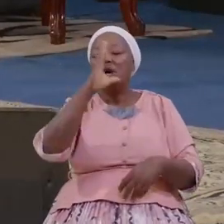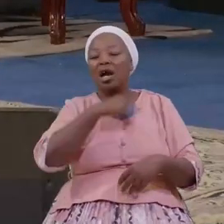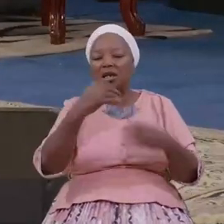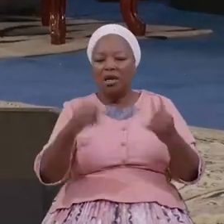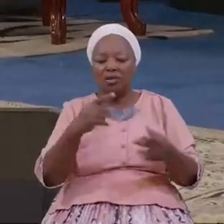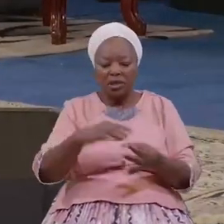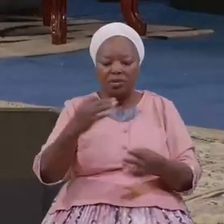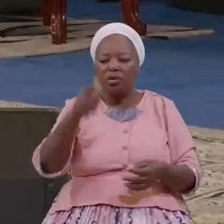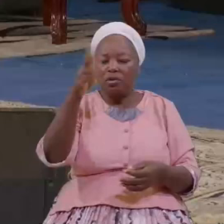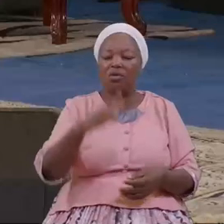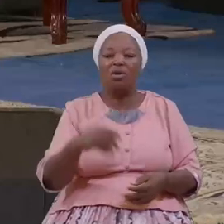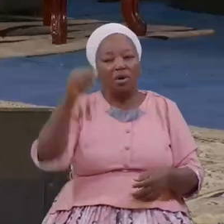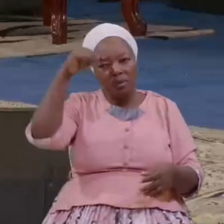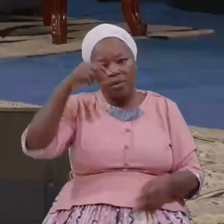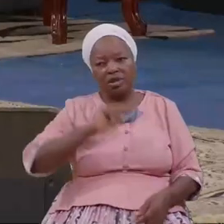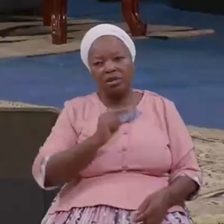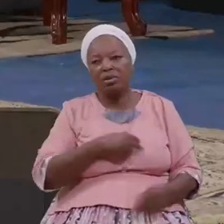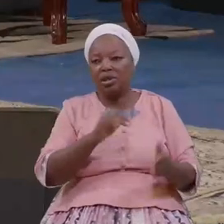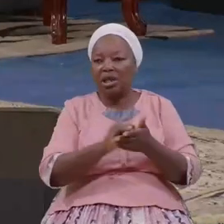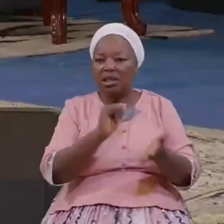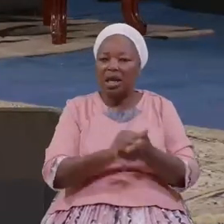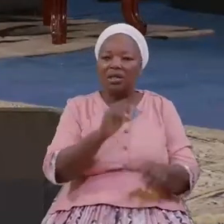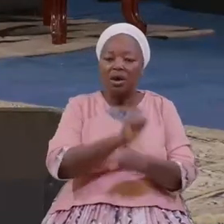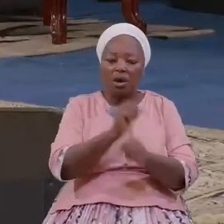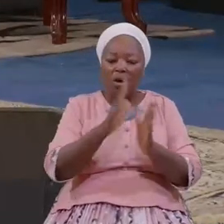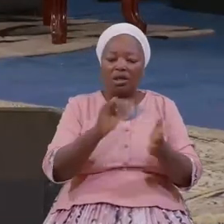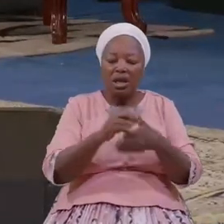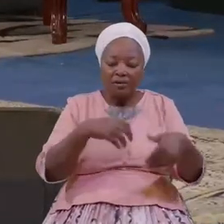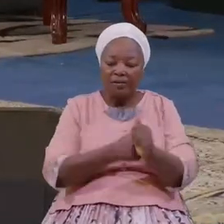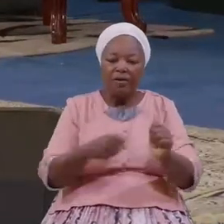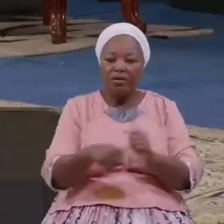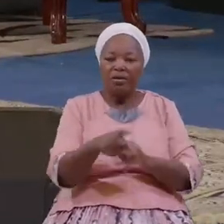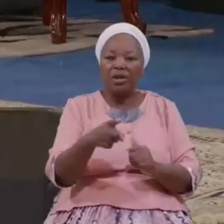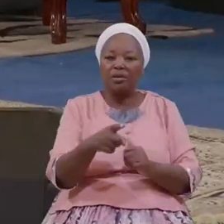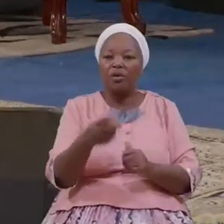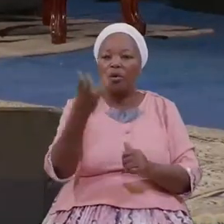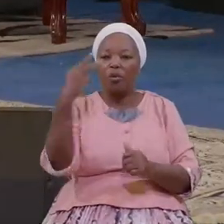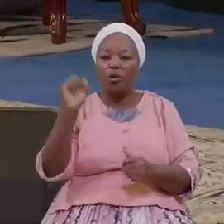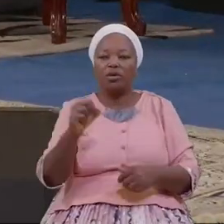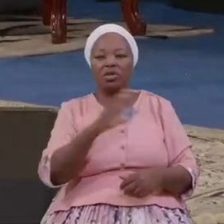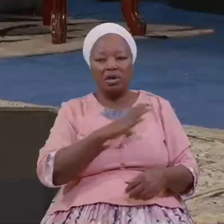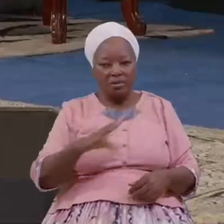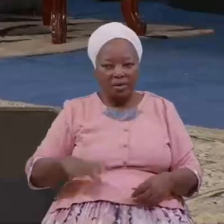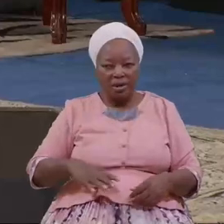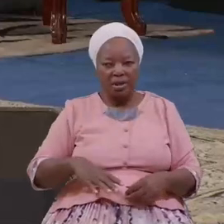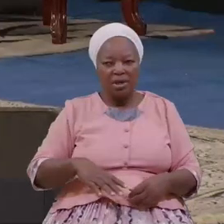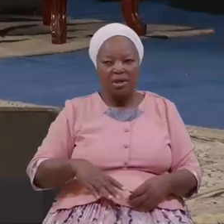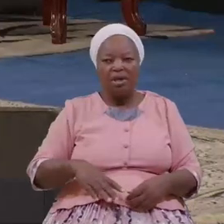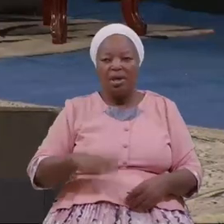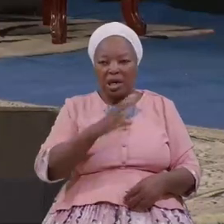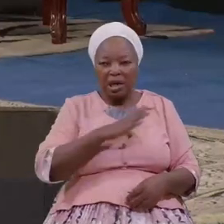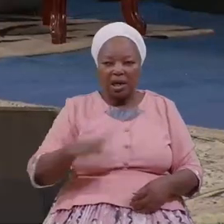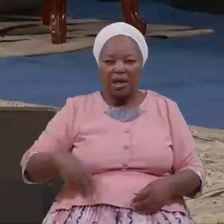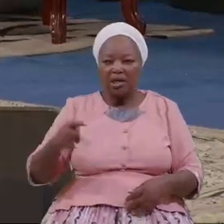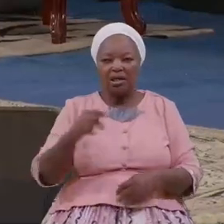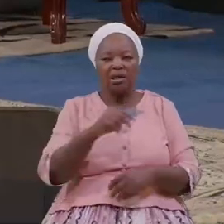nous fait rappeler que ce rocher qui les accompagnait, c'est Christ. Christ est le rocher.